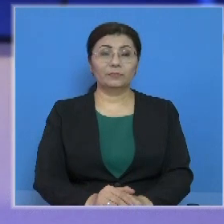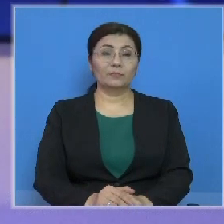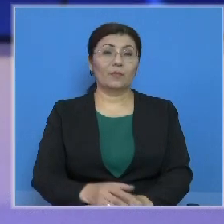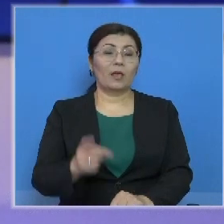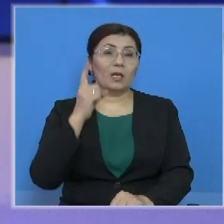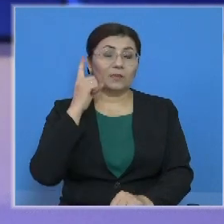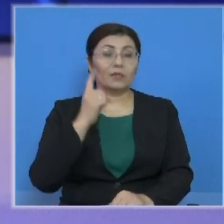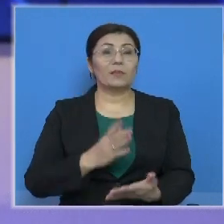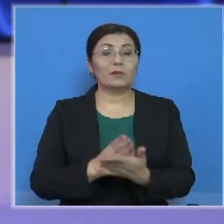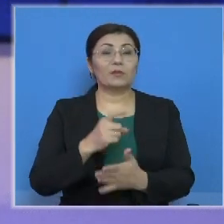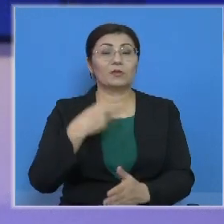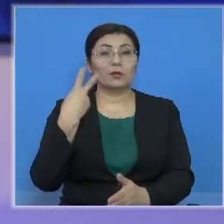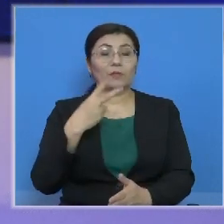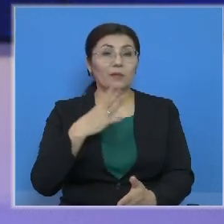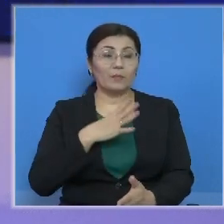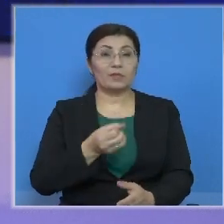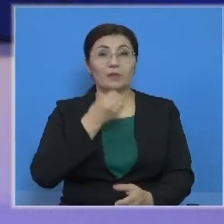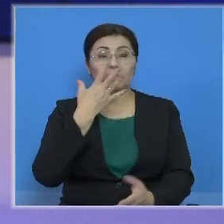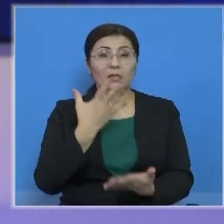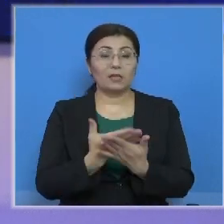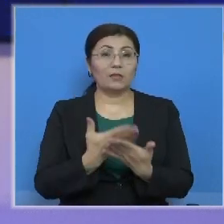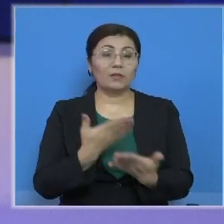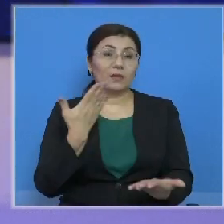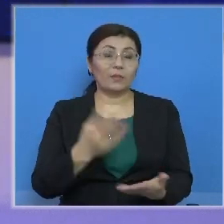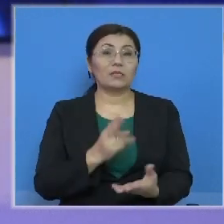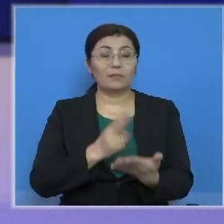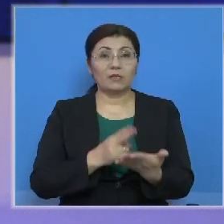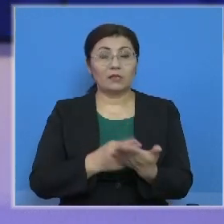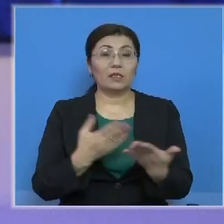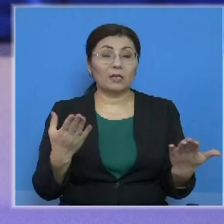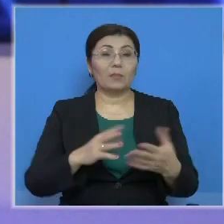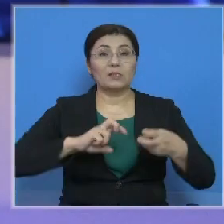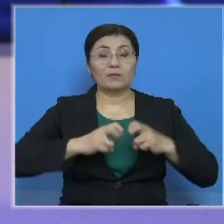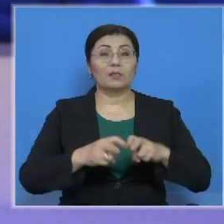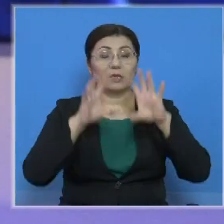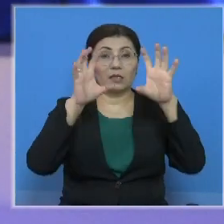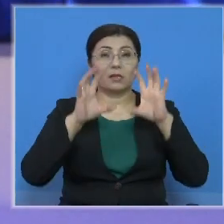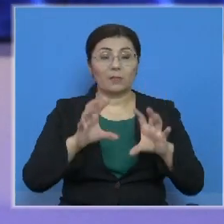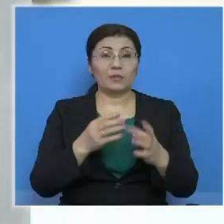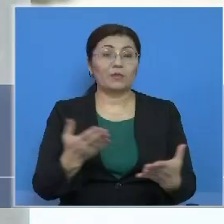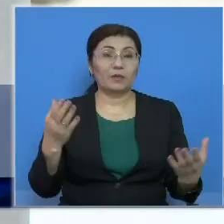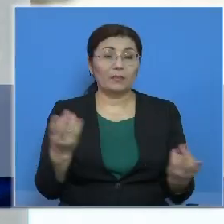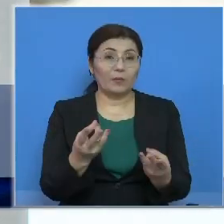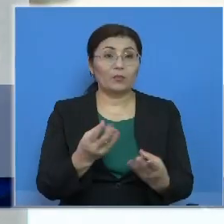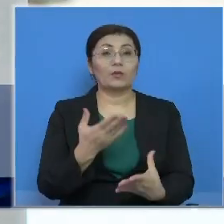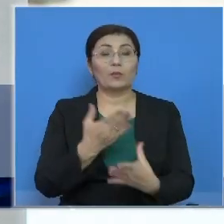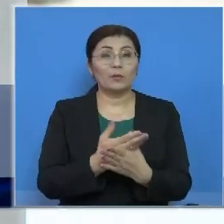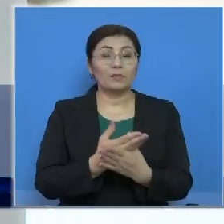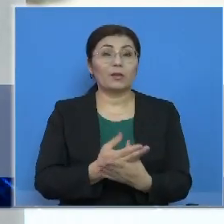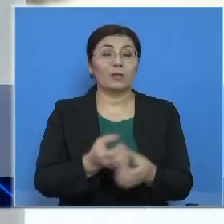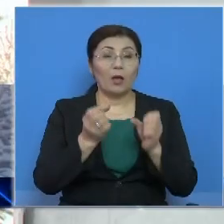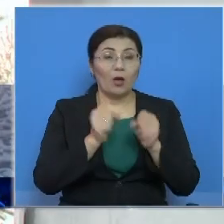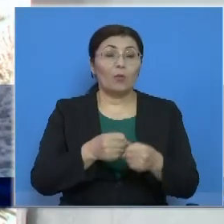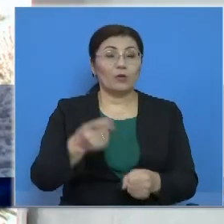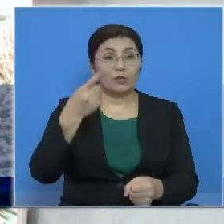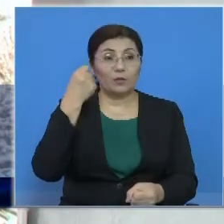Звонить в службу 102 стало намного проще. Теперь, если вы стали свидетелем какого-либо нарушения закона или вам нужна помощь, вы можете сразу же сообщить об